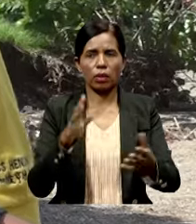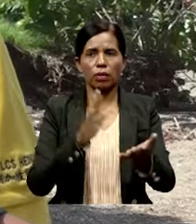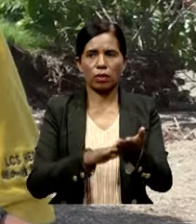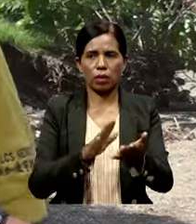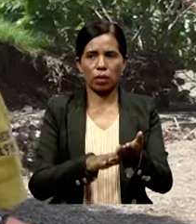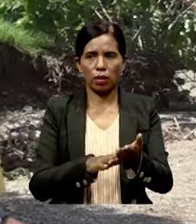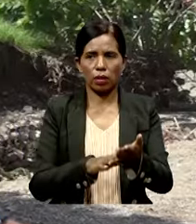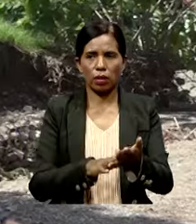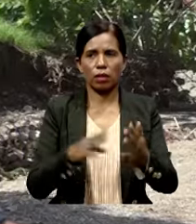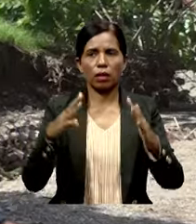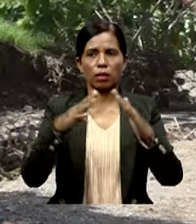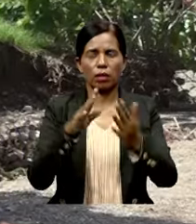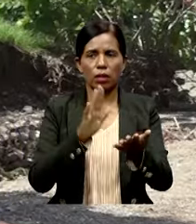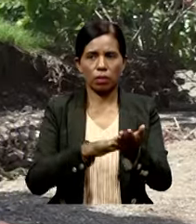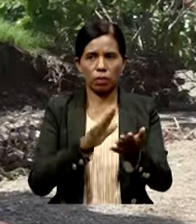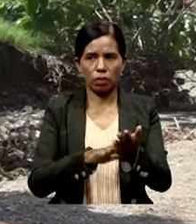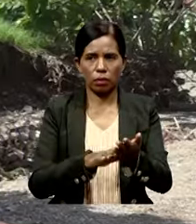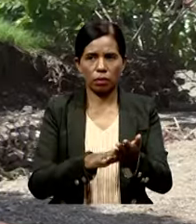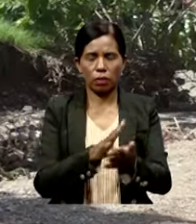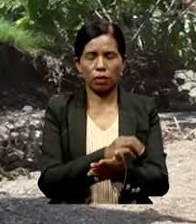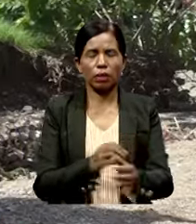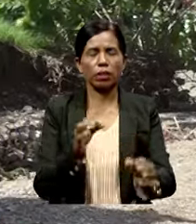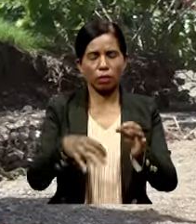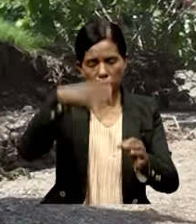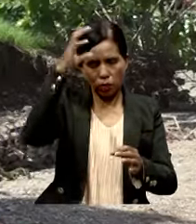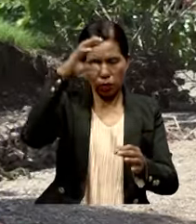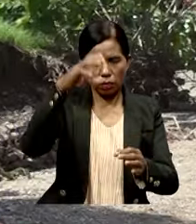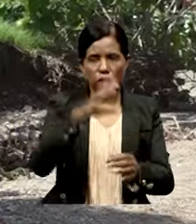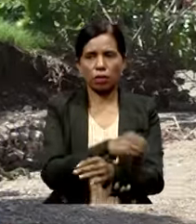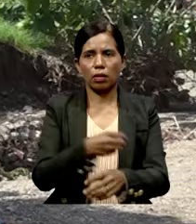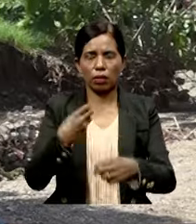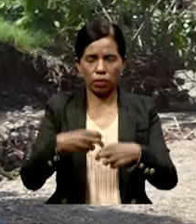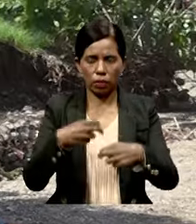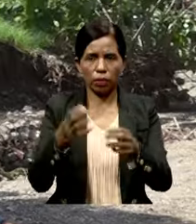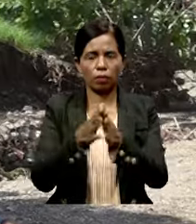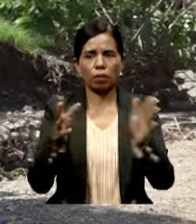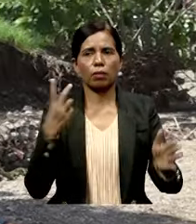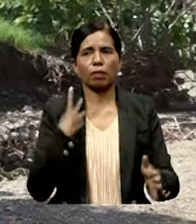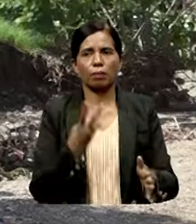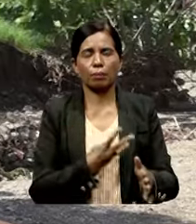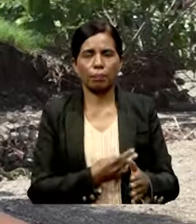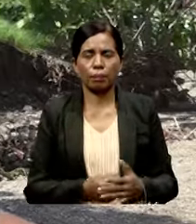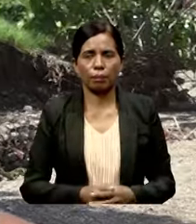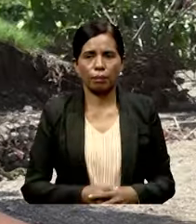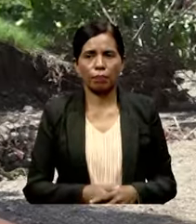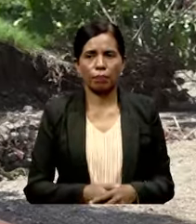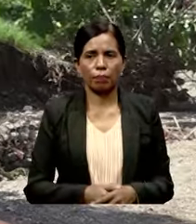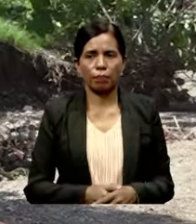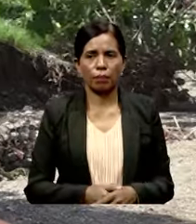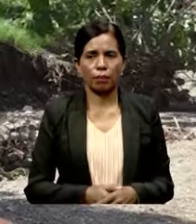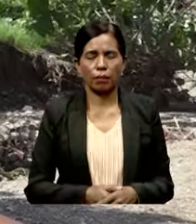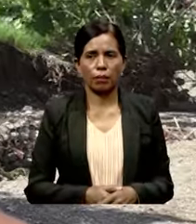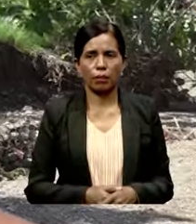ana kajer bainu bele bele subu saya mah udah mai tu sira kalang ni aras ka bot ba ami karis ko problem hai to bot sira to